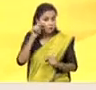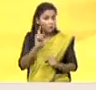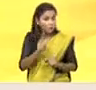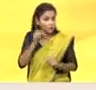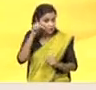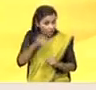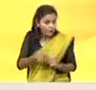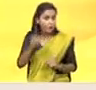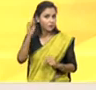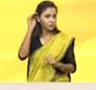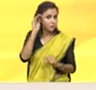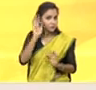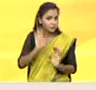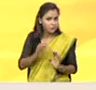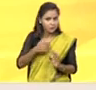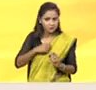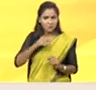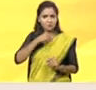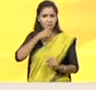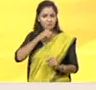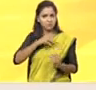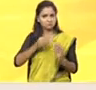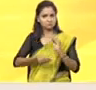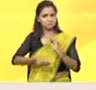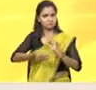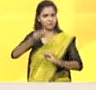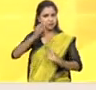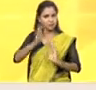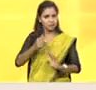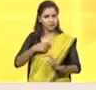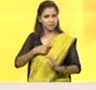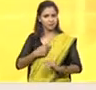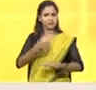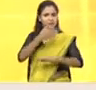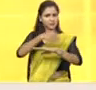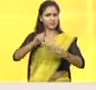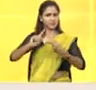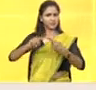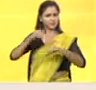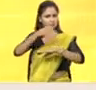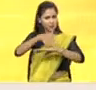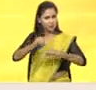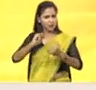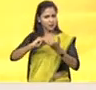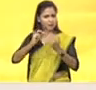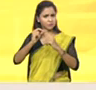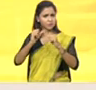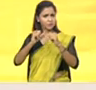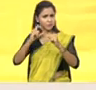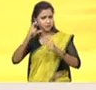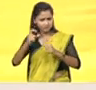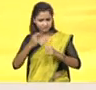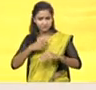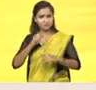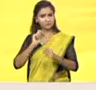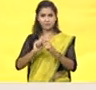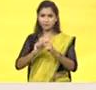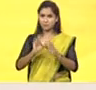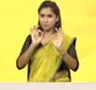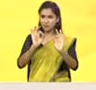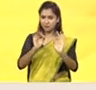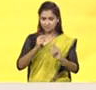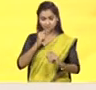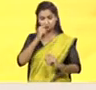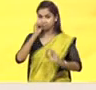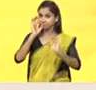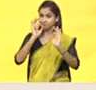सुने कि कोई बड़ा होके ये बोलता है कि मुझे बड़ा होके एंटरप्रेन्योर बनना है, स्पेस इंडस्ट्री में काम करना है, ये हमारे लिए बहुत प्राउड मोमेंट है